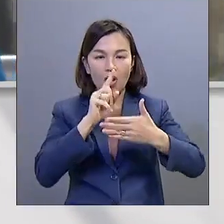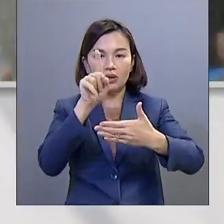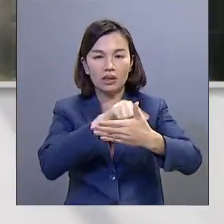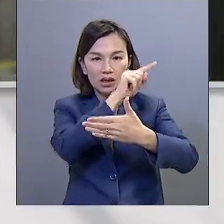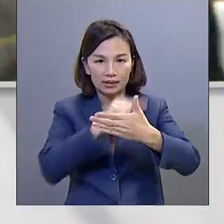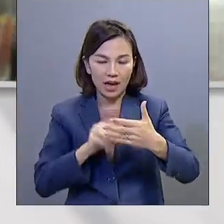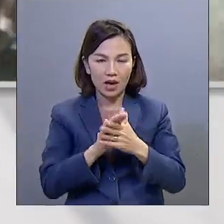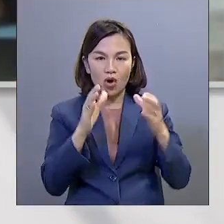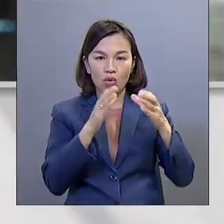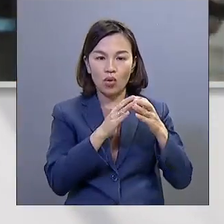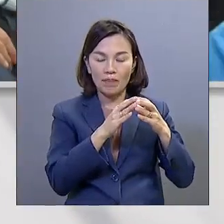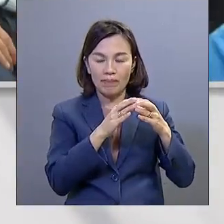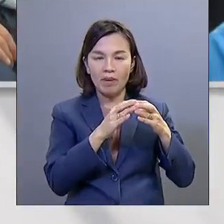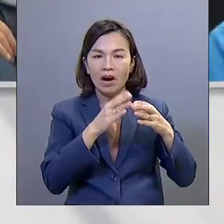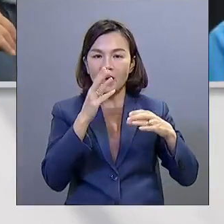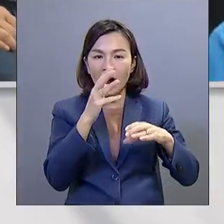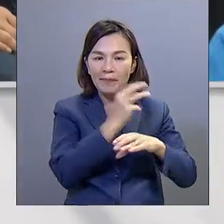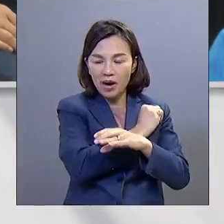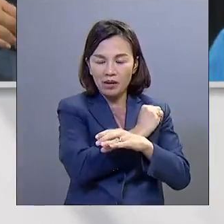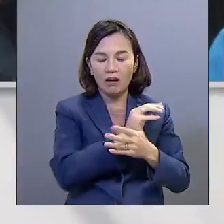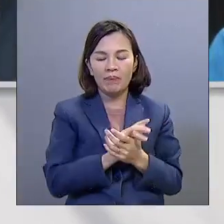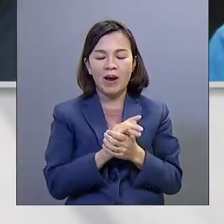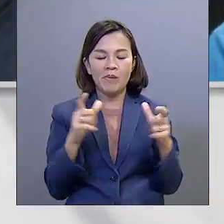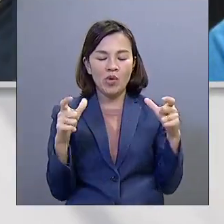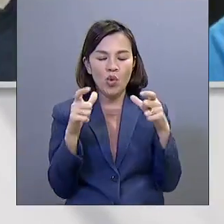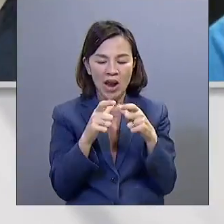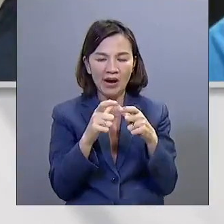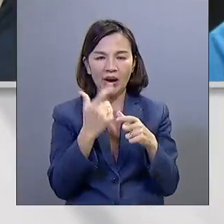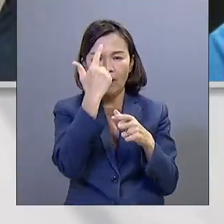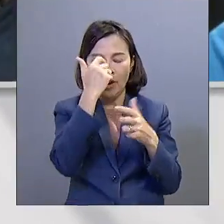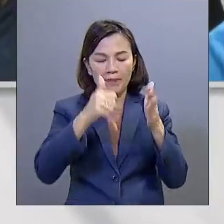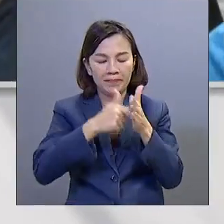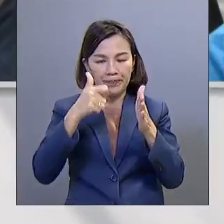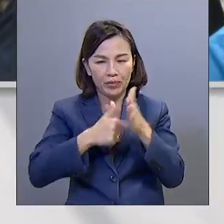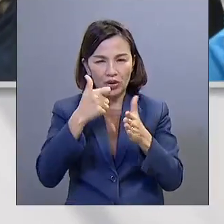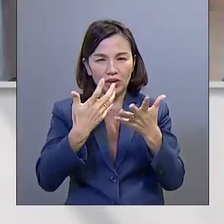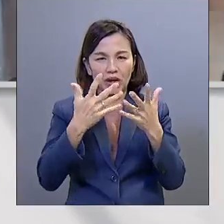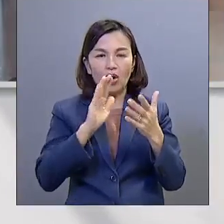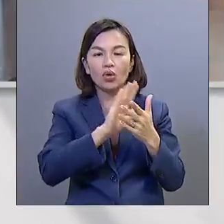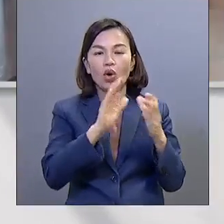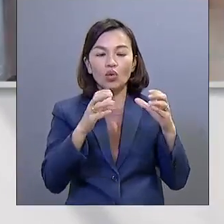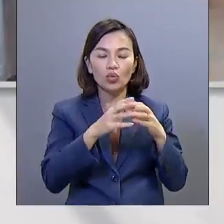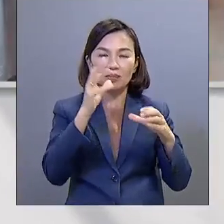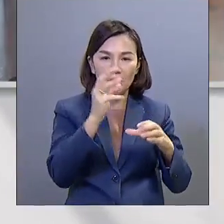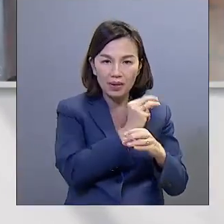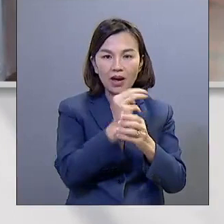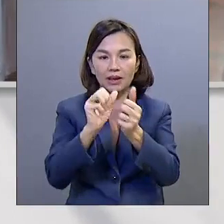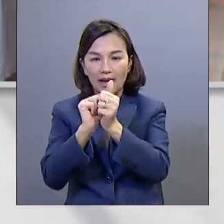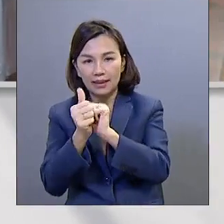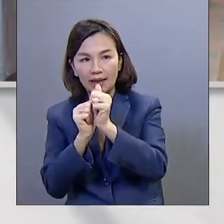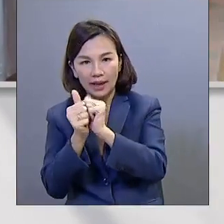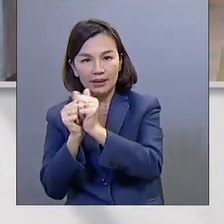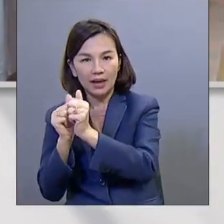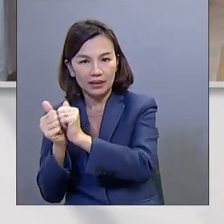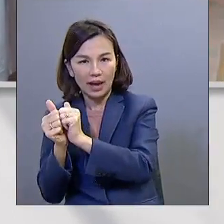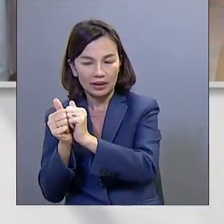รรคจะไม่ใช่พรรคอันดับหนึ่งและอาจจะเล็กลงด้วยปัจจัยในพรรคและในสนามเลือกตั้งที่จะต้องแข่งขันช่วงชิงกัน